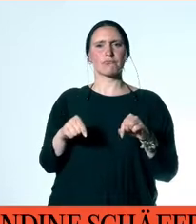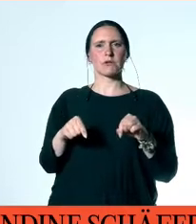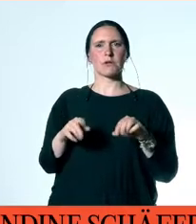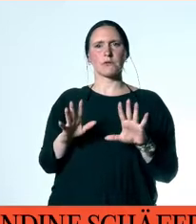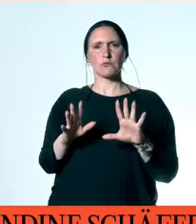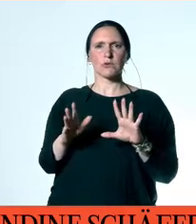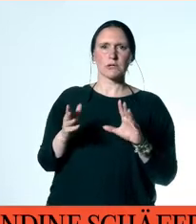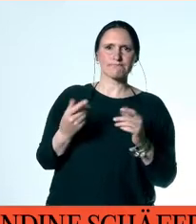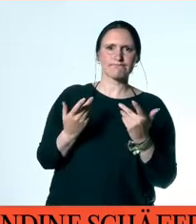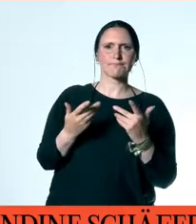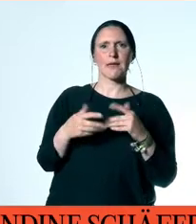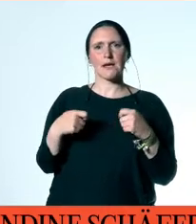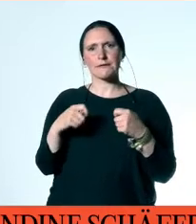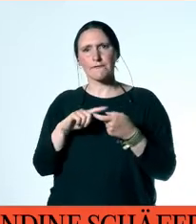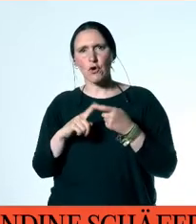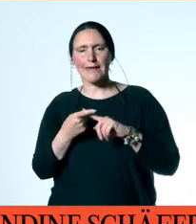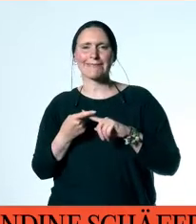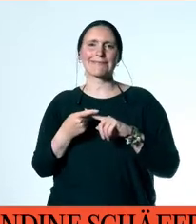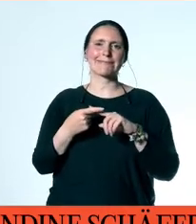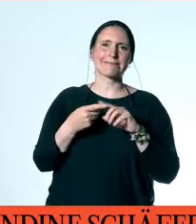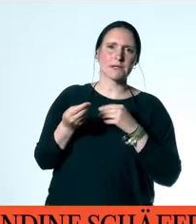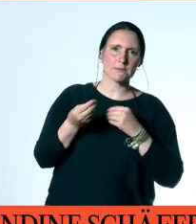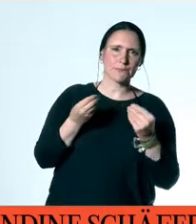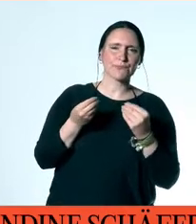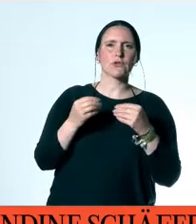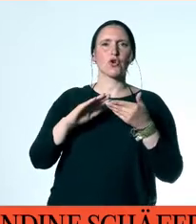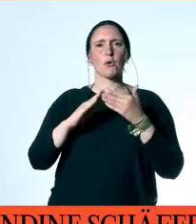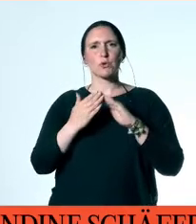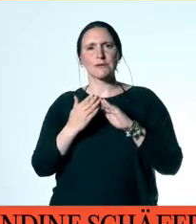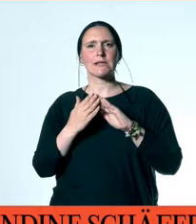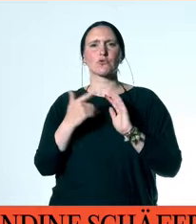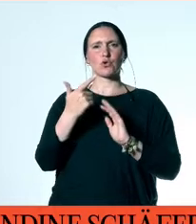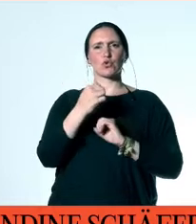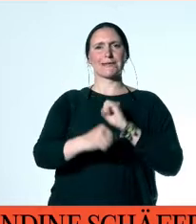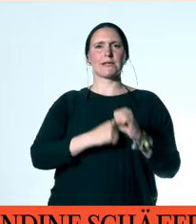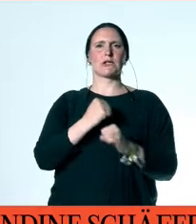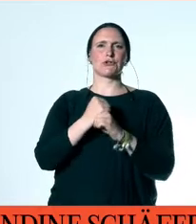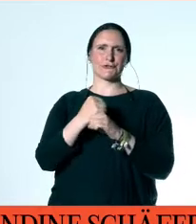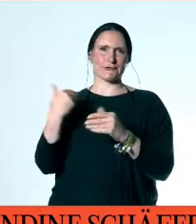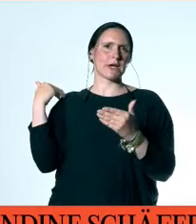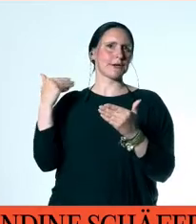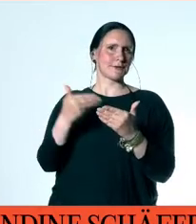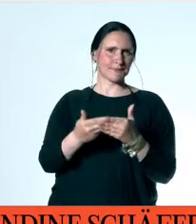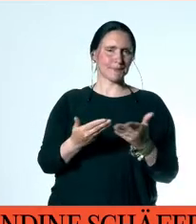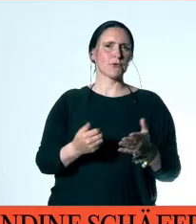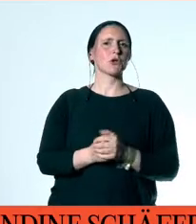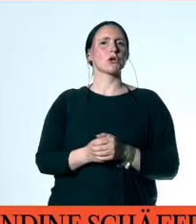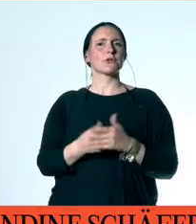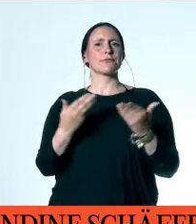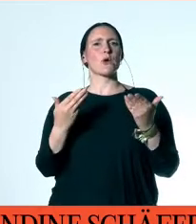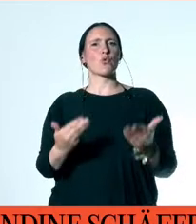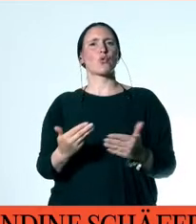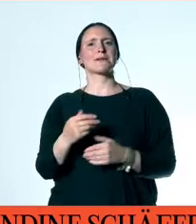Ort, an dem man gehen kann, wo man auch tatsächlich